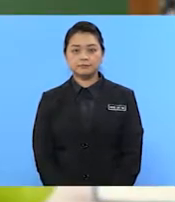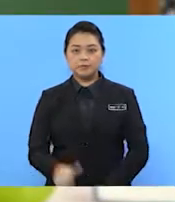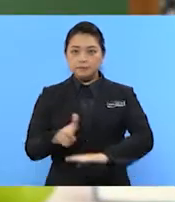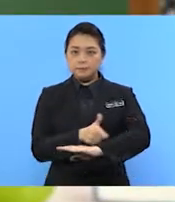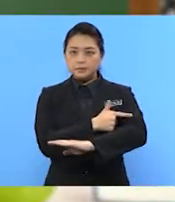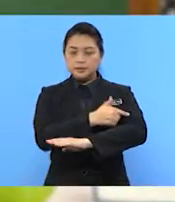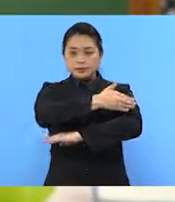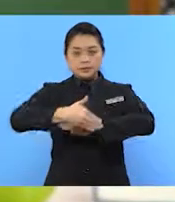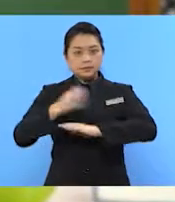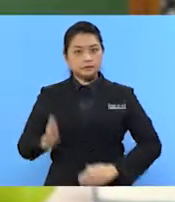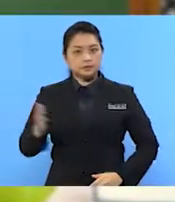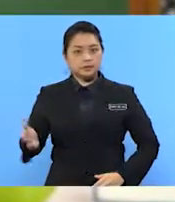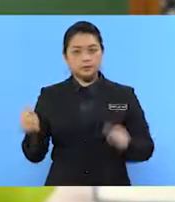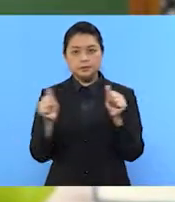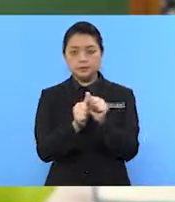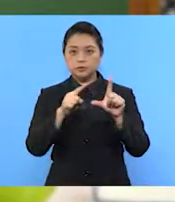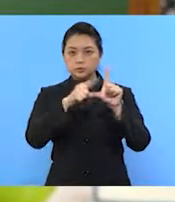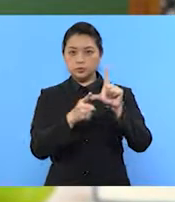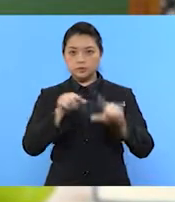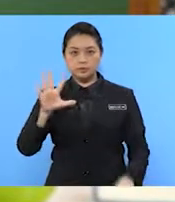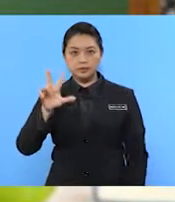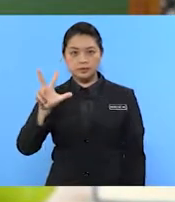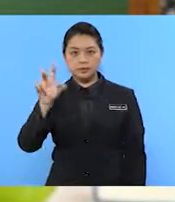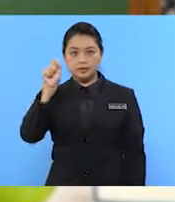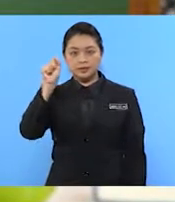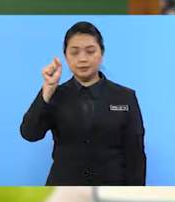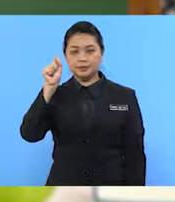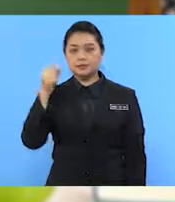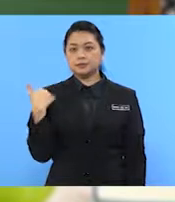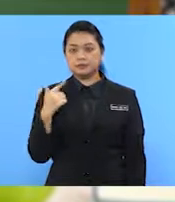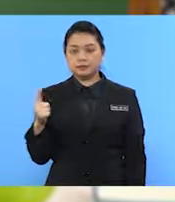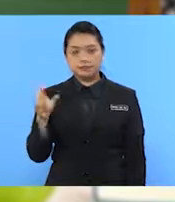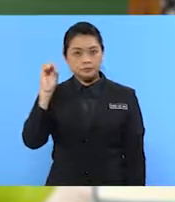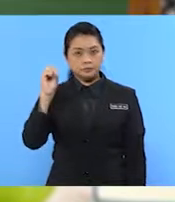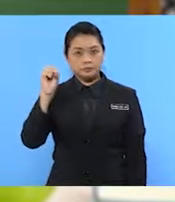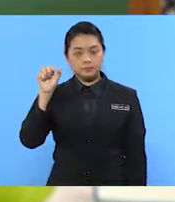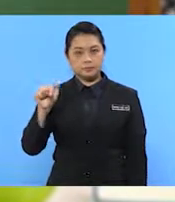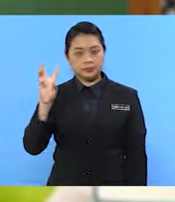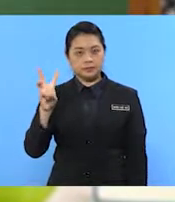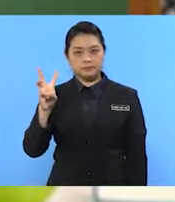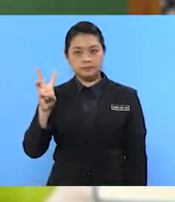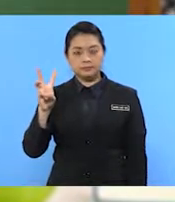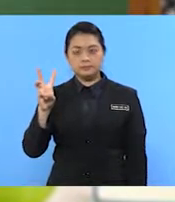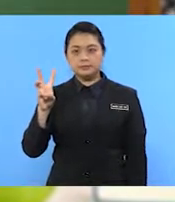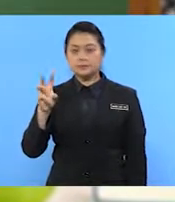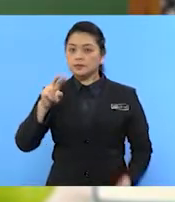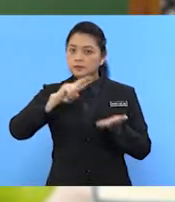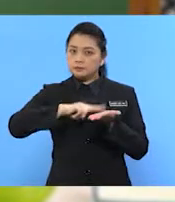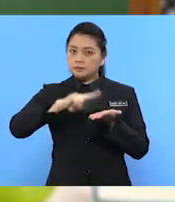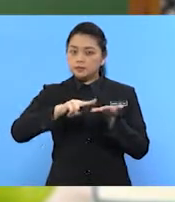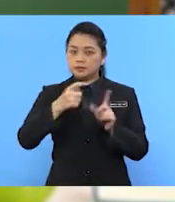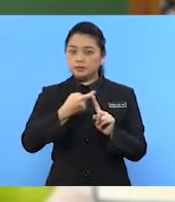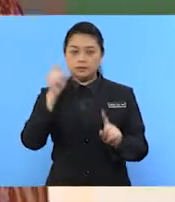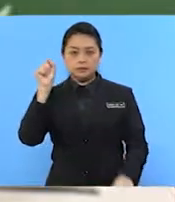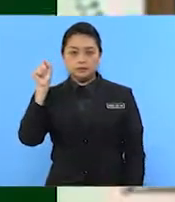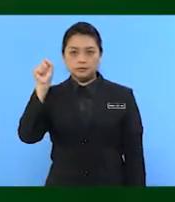Panjang sisi bersebelahan dengan sudut 53 darjah ialah sifar perpuluhan 6 yang dibaca dari koordinat